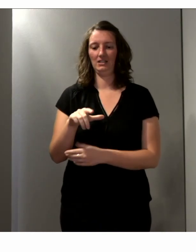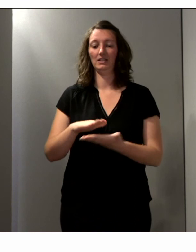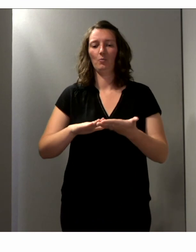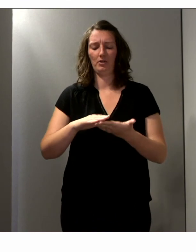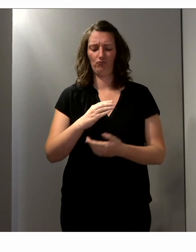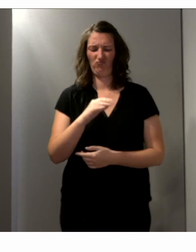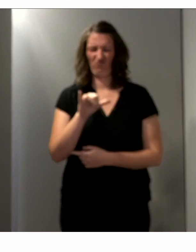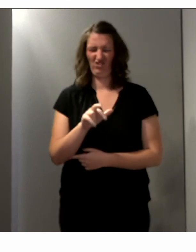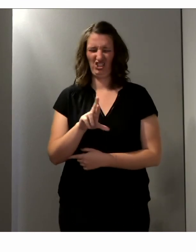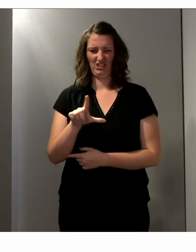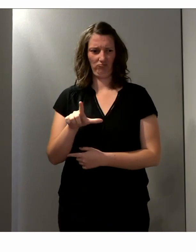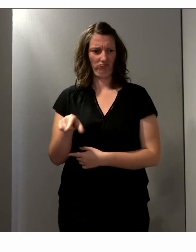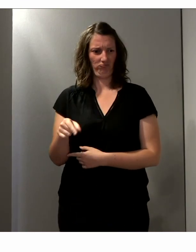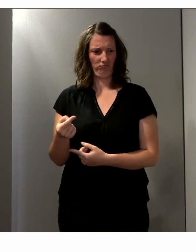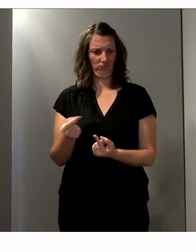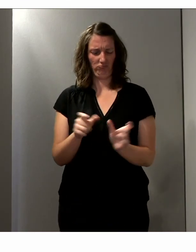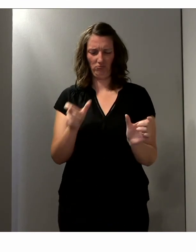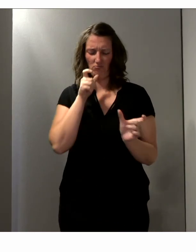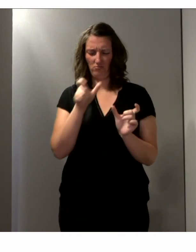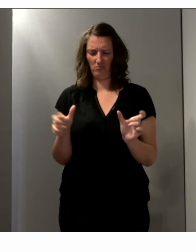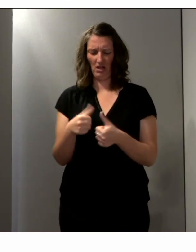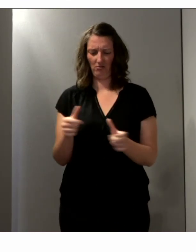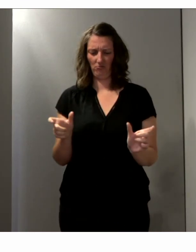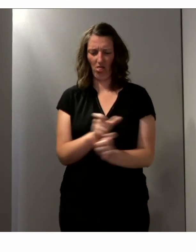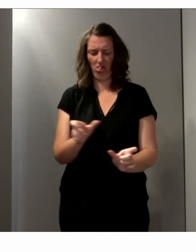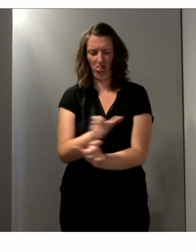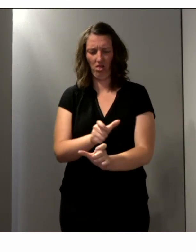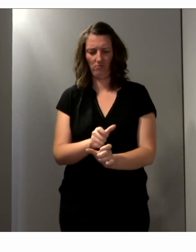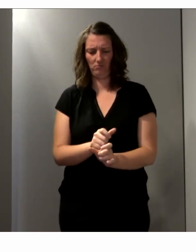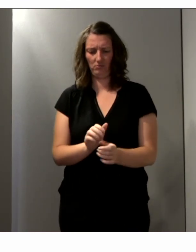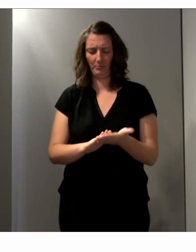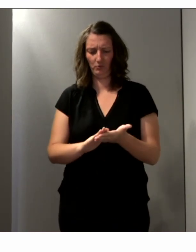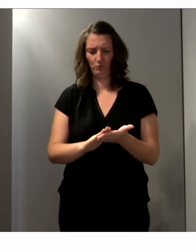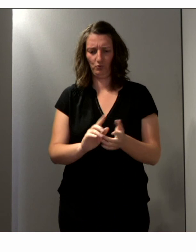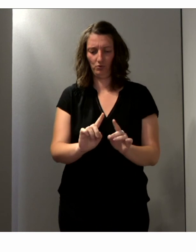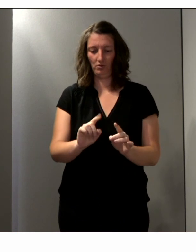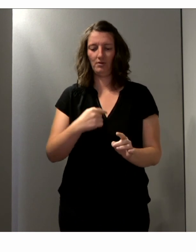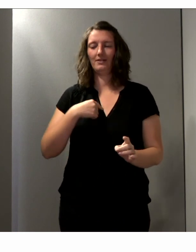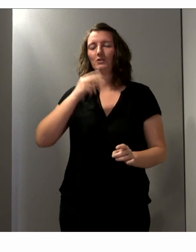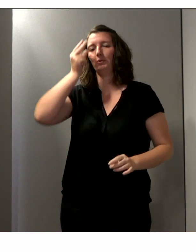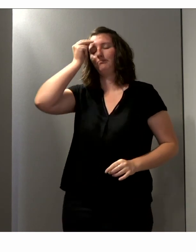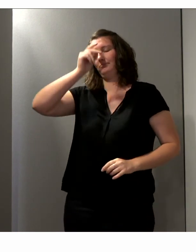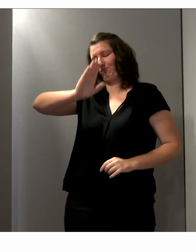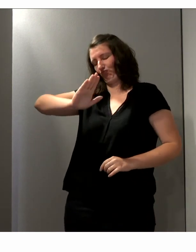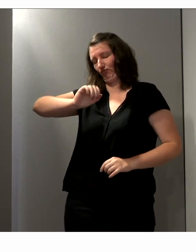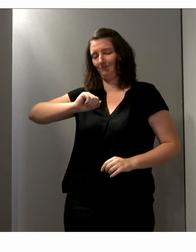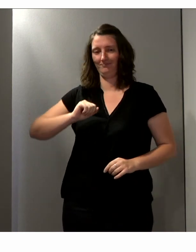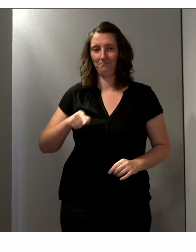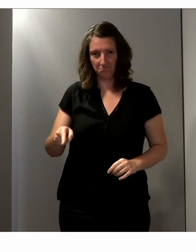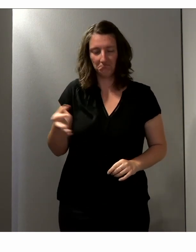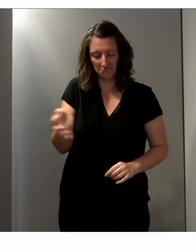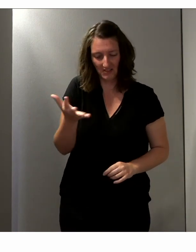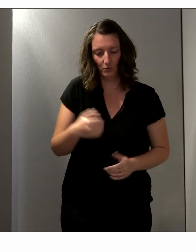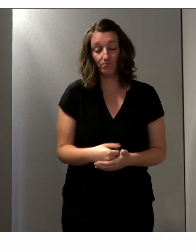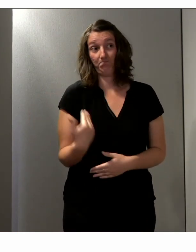Cyril, je pense qu'il y a une faute de frappe. Attends, je découvre... Ah oui, non, d'accord, je comprends mieux, pardon. J'ai